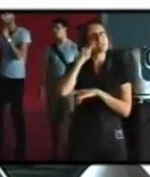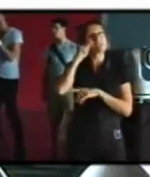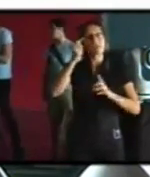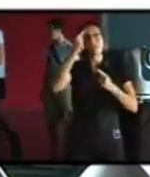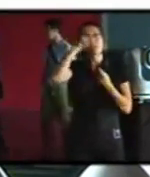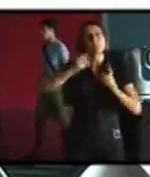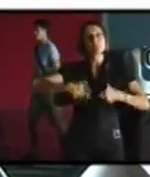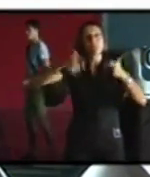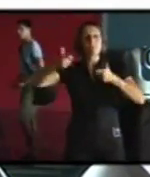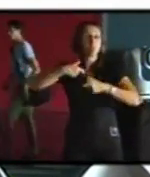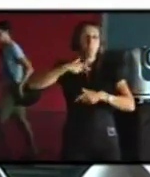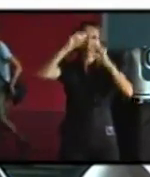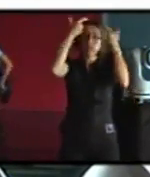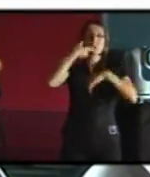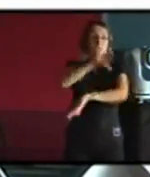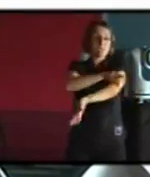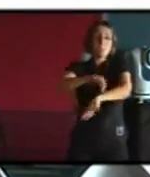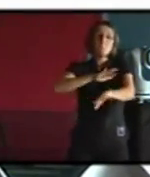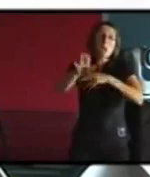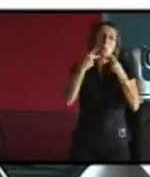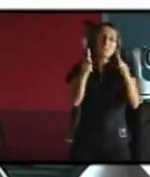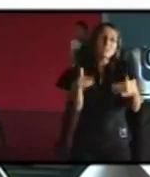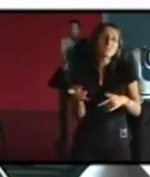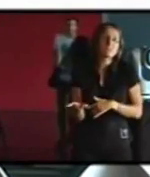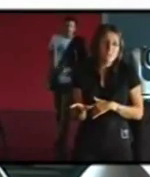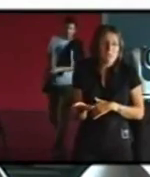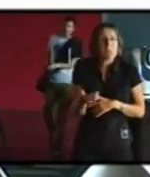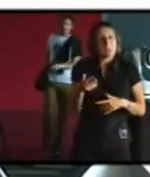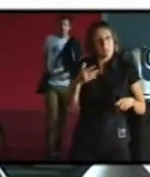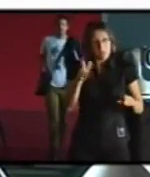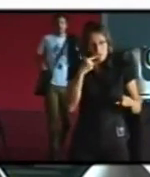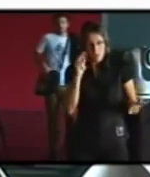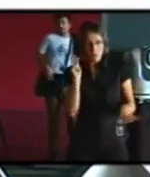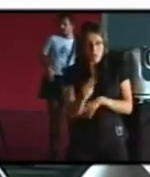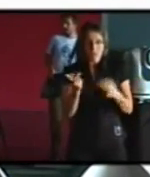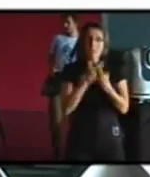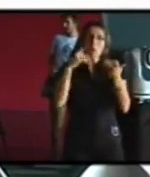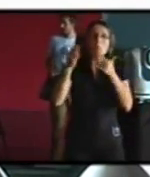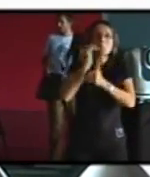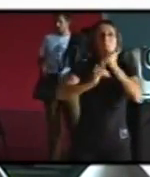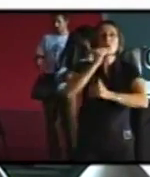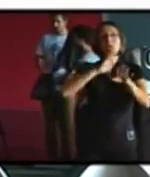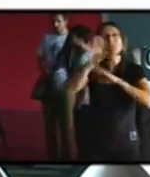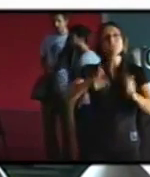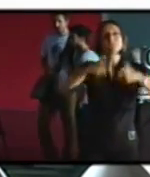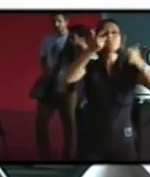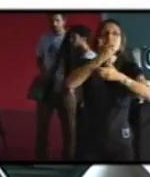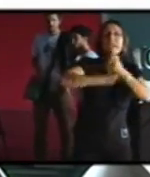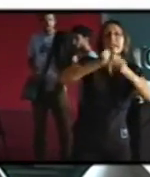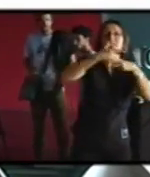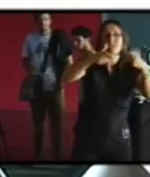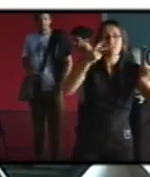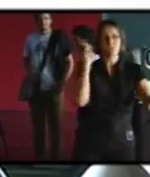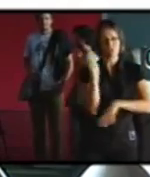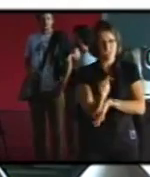Moi, je suis architecte, urbaniste. Mais je suis toujours halluciné par le fait que tous les programmes immobiliers qu'on voit naître autour de l'espace du travail, c'est